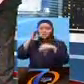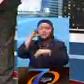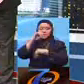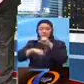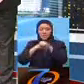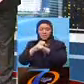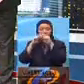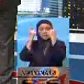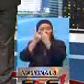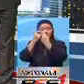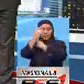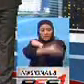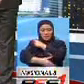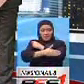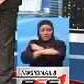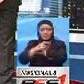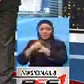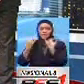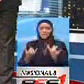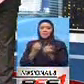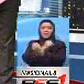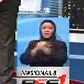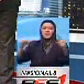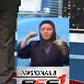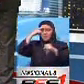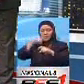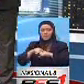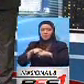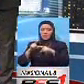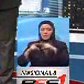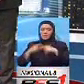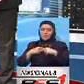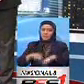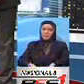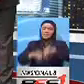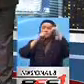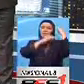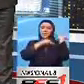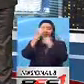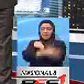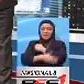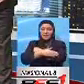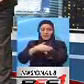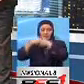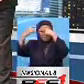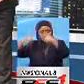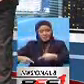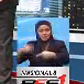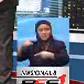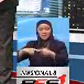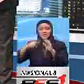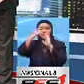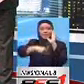Faiz samamsul Khidir kini bersedia untuk menggalas cabaran negara bagi menghadapi Sri Lanka seterusnya menang dalam perlawanan